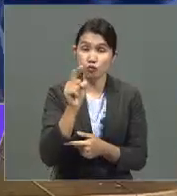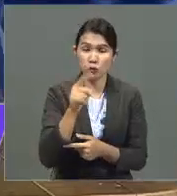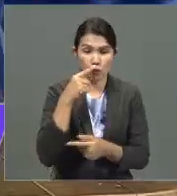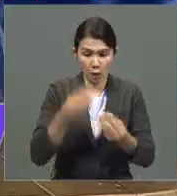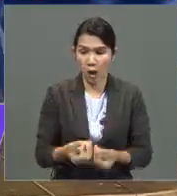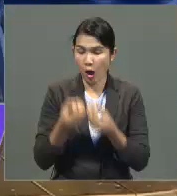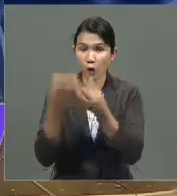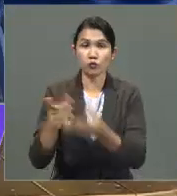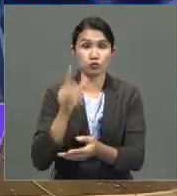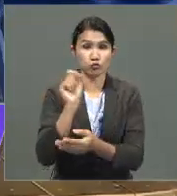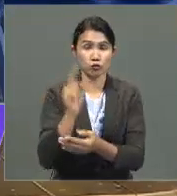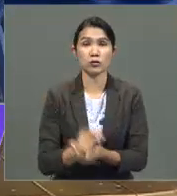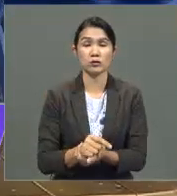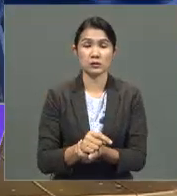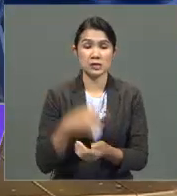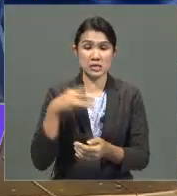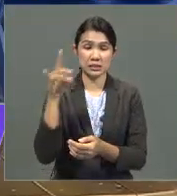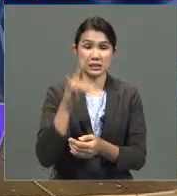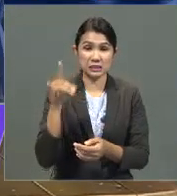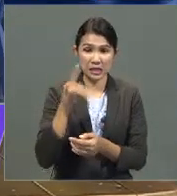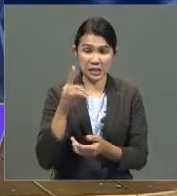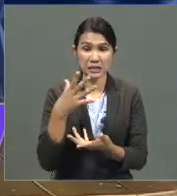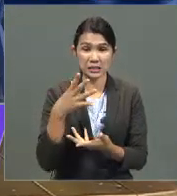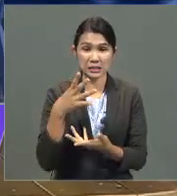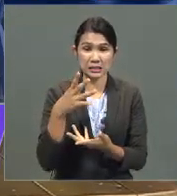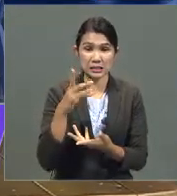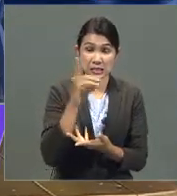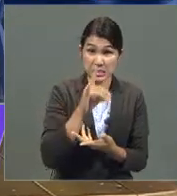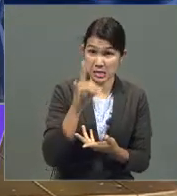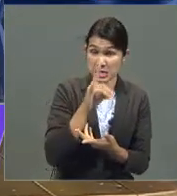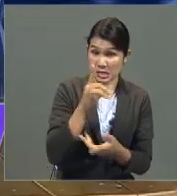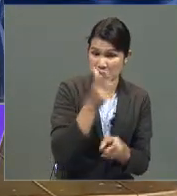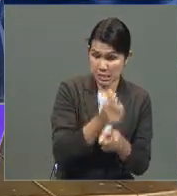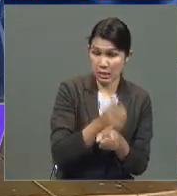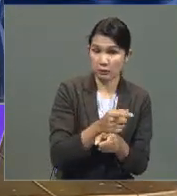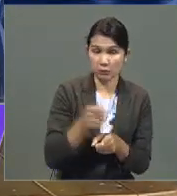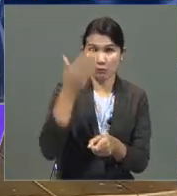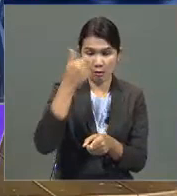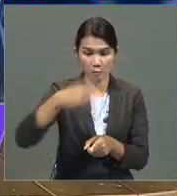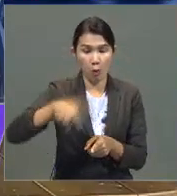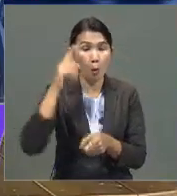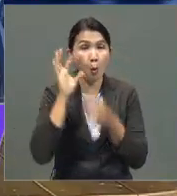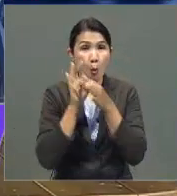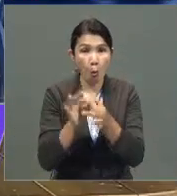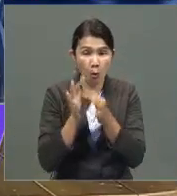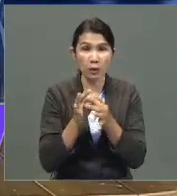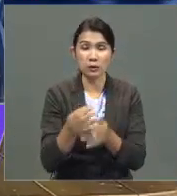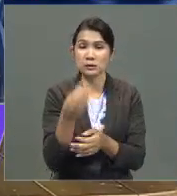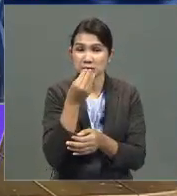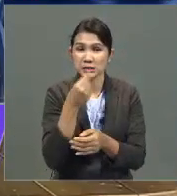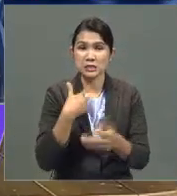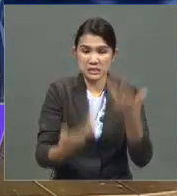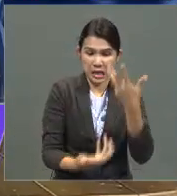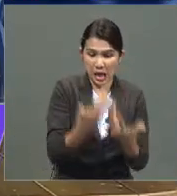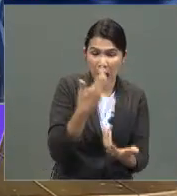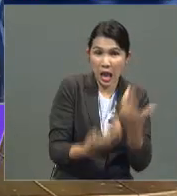งให้ถึง สัตว์เลี้ยงก ็อาหาร เป็นเรื่องที่ชาวบ้านกังวลอาหารการกินของสัตว์เลี้ยง หญ้า